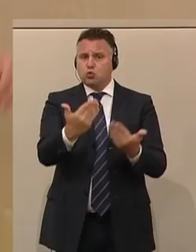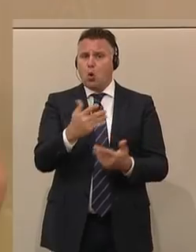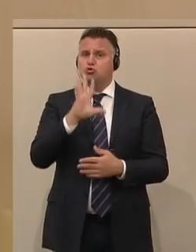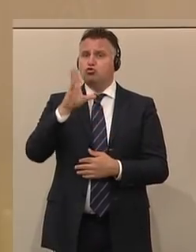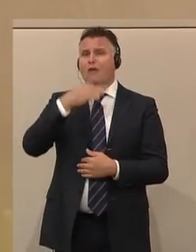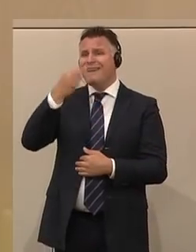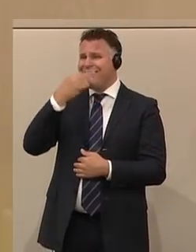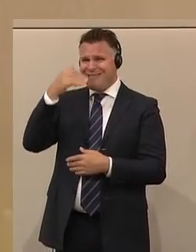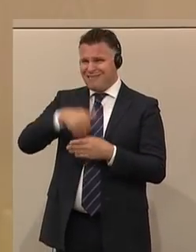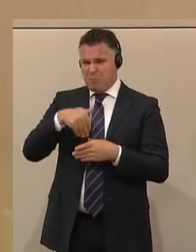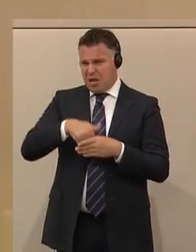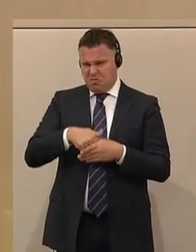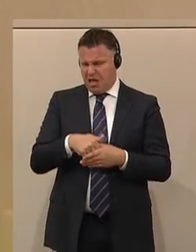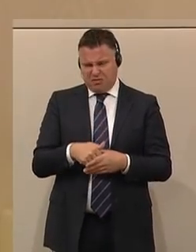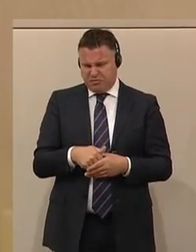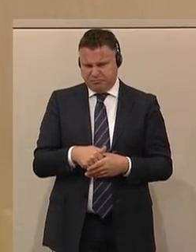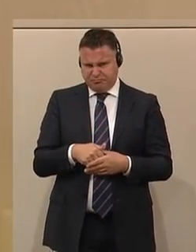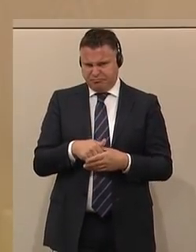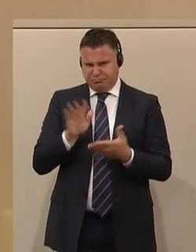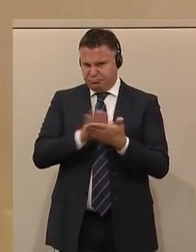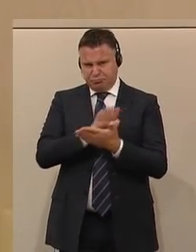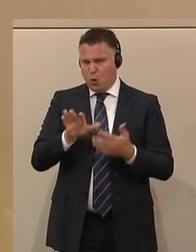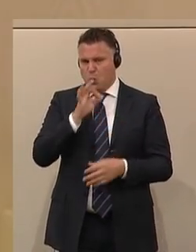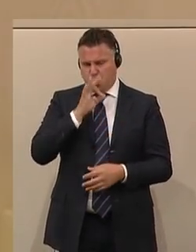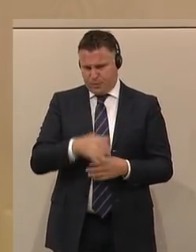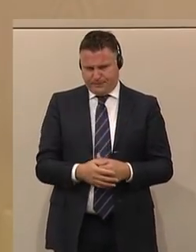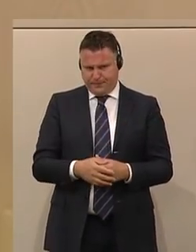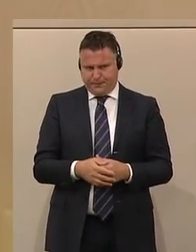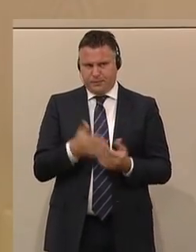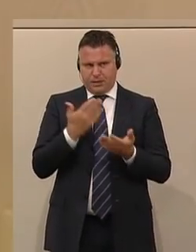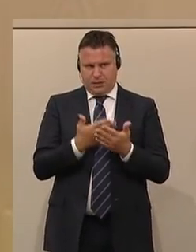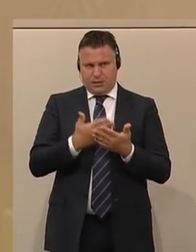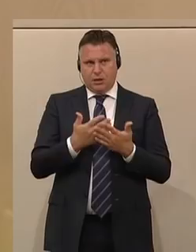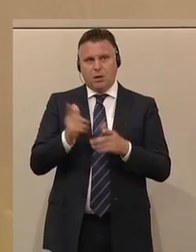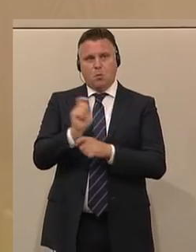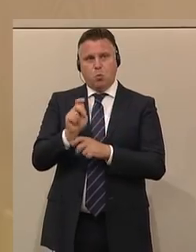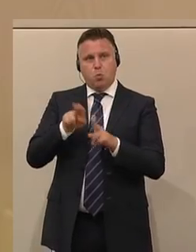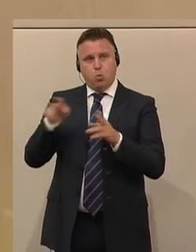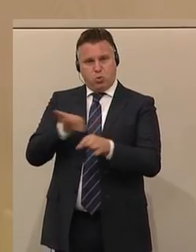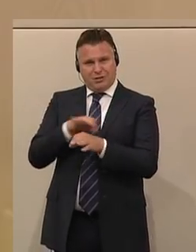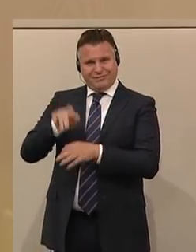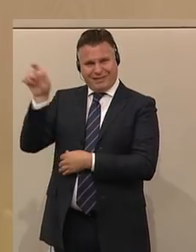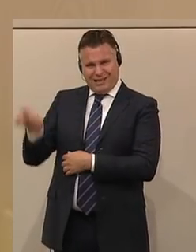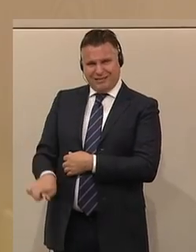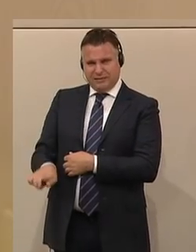so wohlgesetzte Worte. Wir sind einen Tag nach einer Beobachtung, wo der österreichische Bundeskanzler